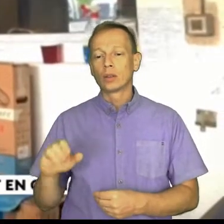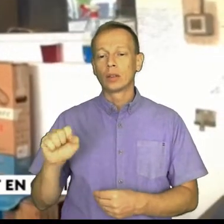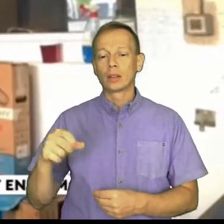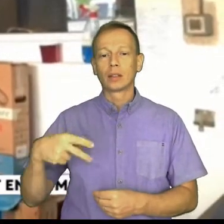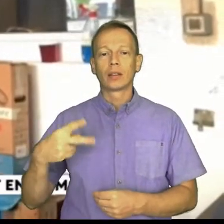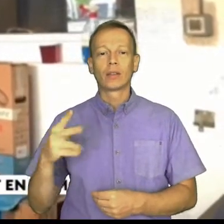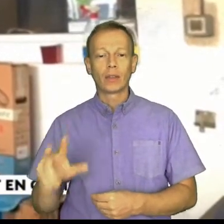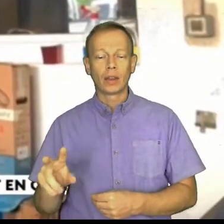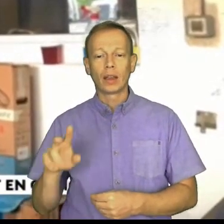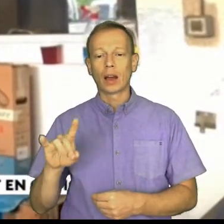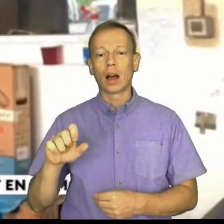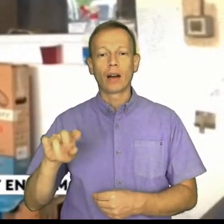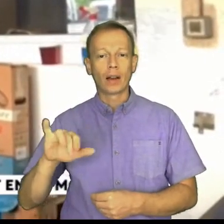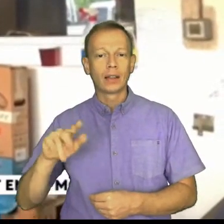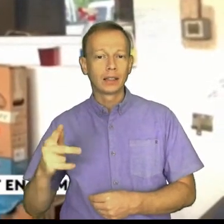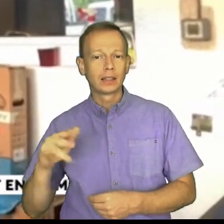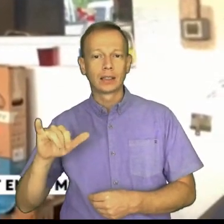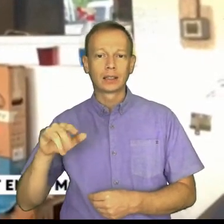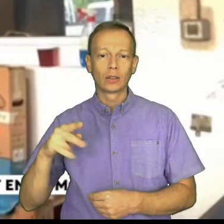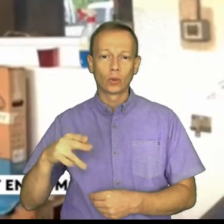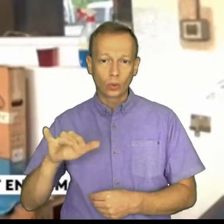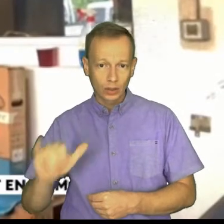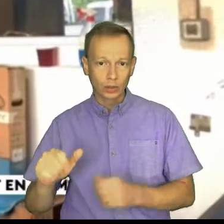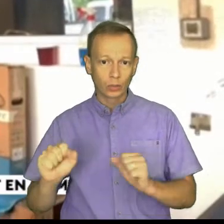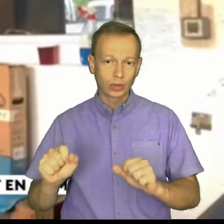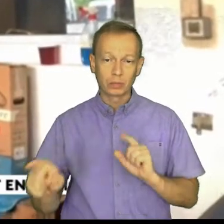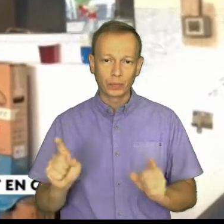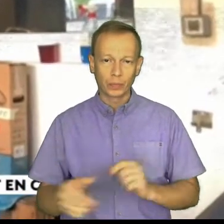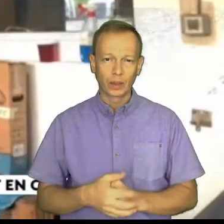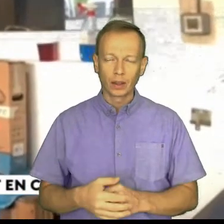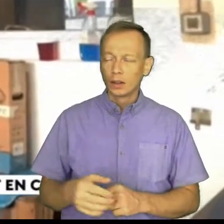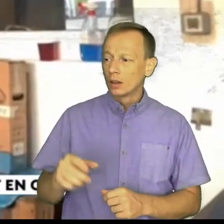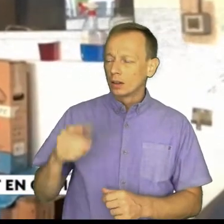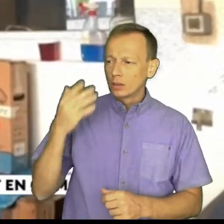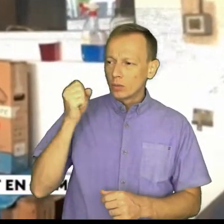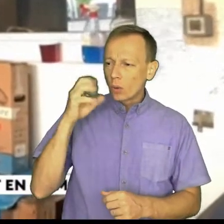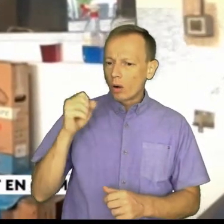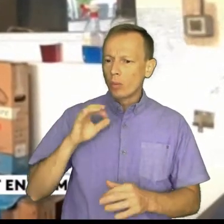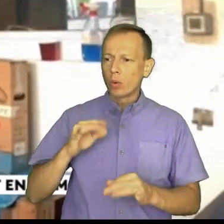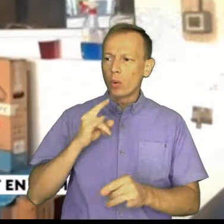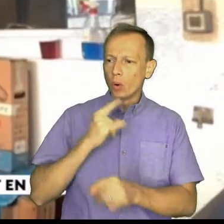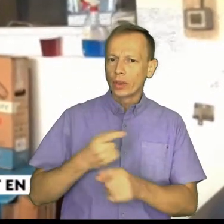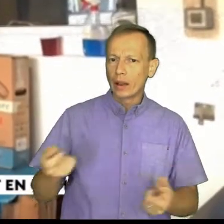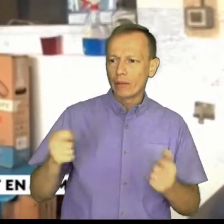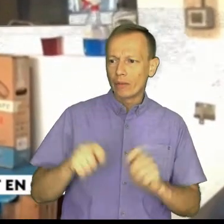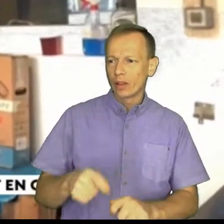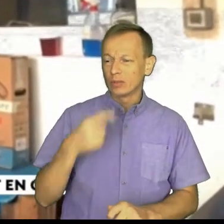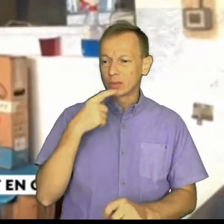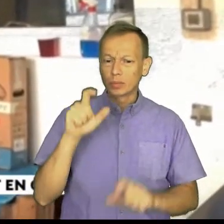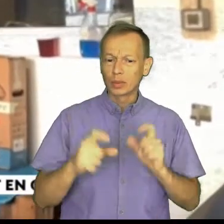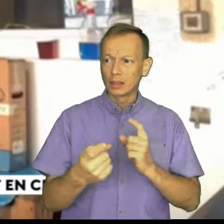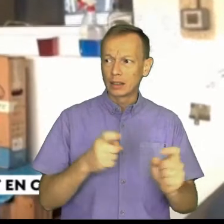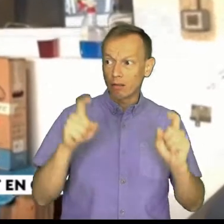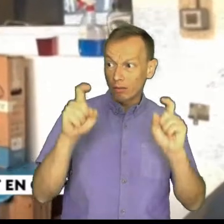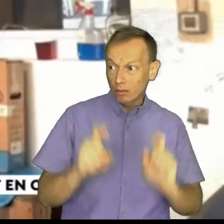SNP, Hawaii Kinui. D'accord. Depuis qu'il y a eu la fermeture des hôtels, est-ce que la clientèle s'est